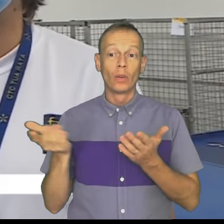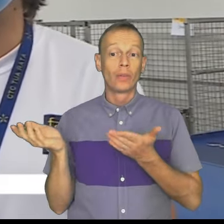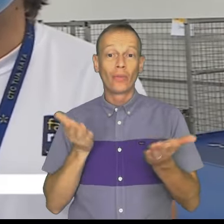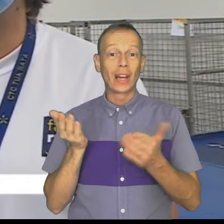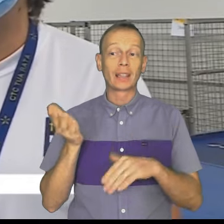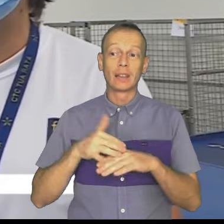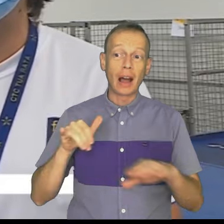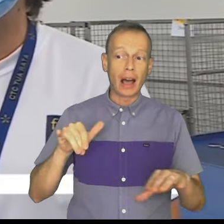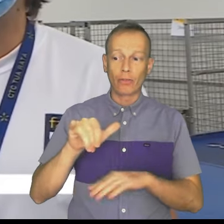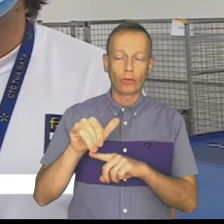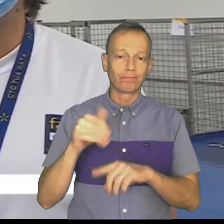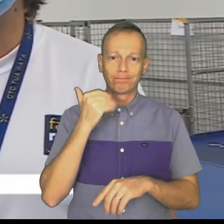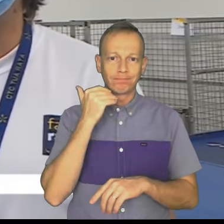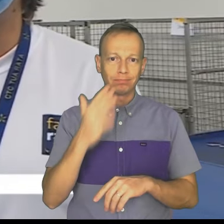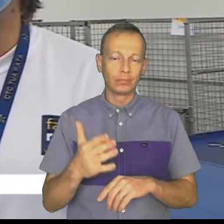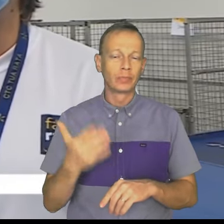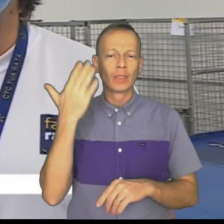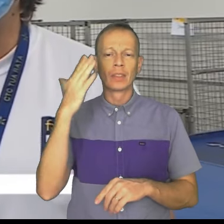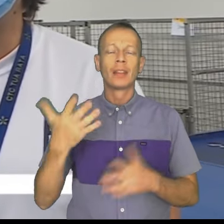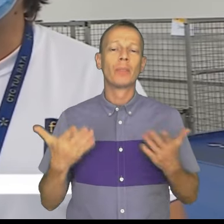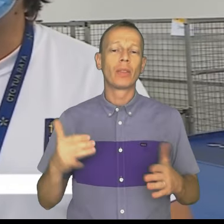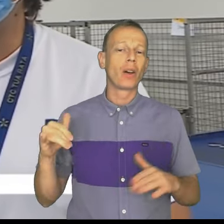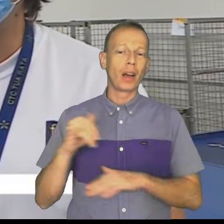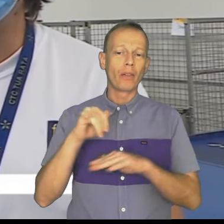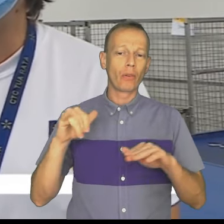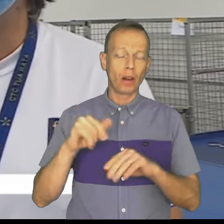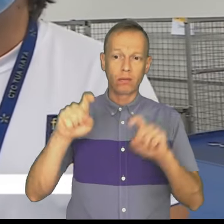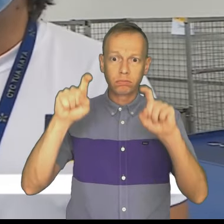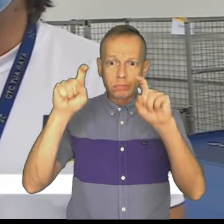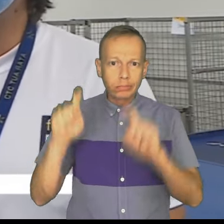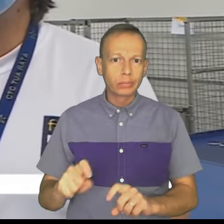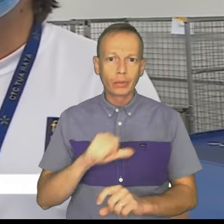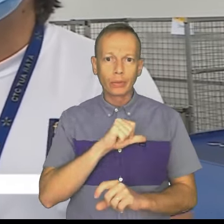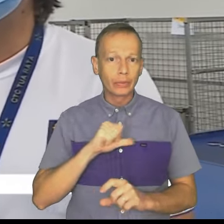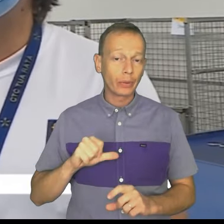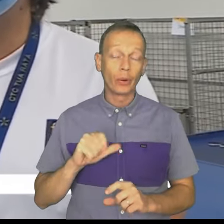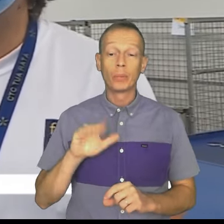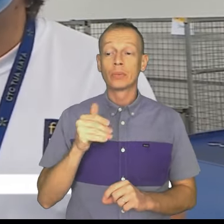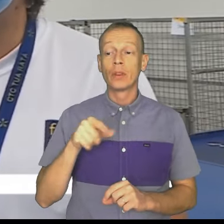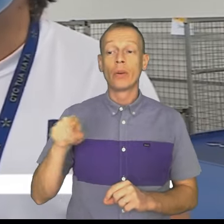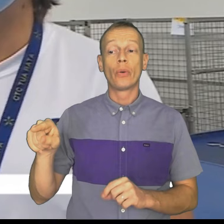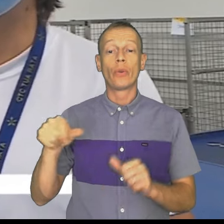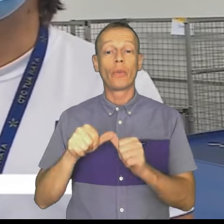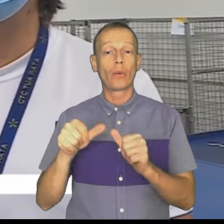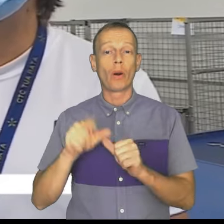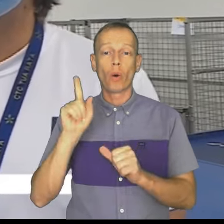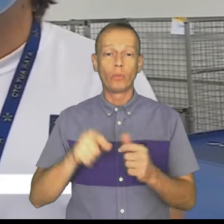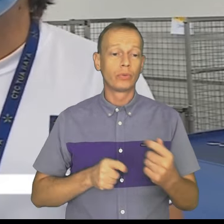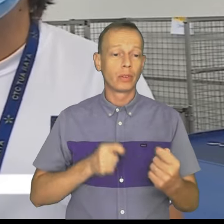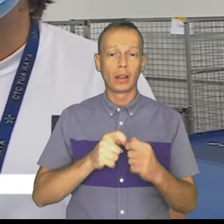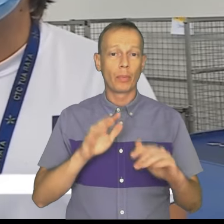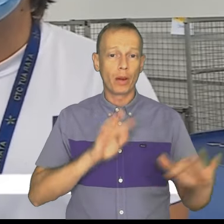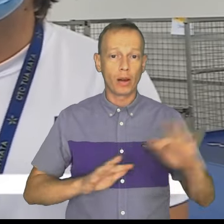les avions. La capacité aérienne des avions ayant concrètement diminué, la Poste et Colissimo ont dû s'adapter. À l'heure actuelle,